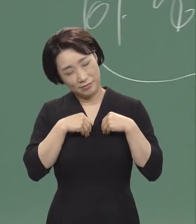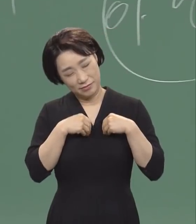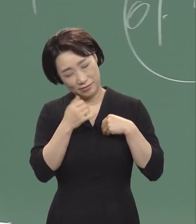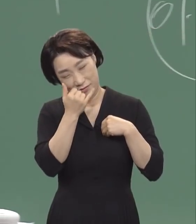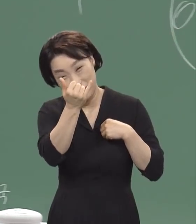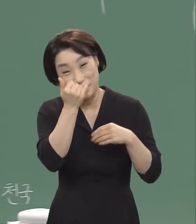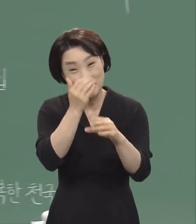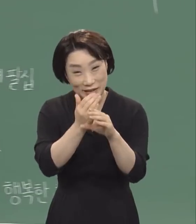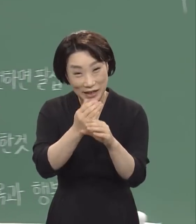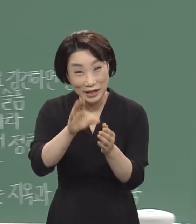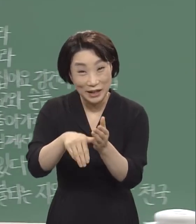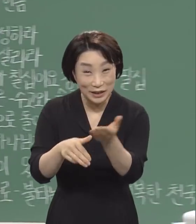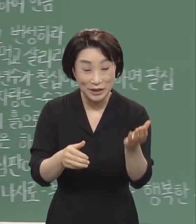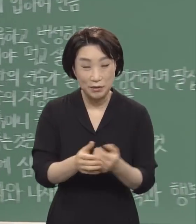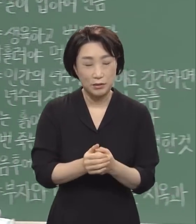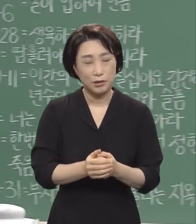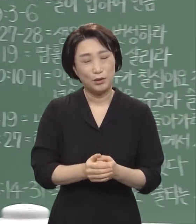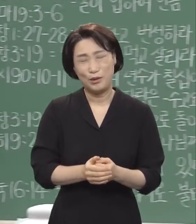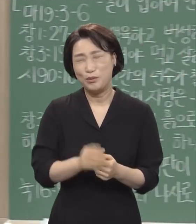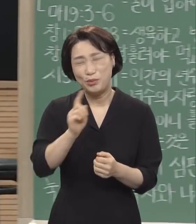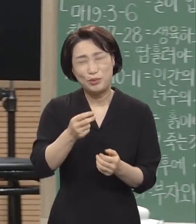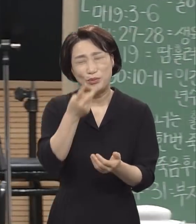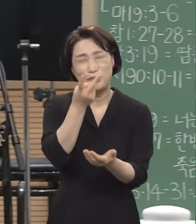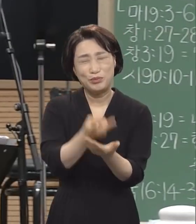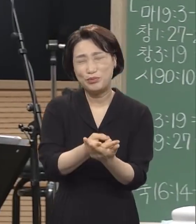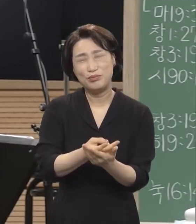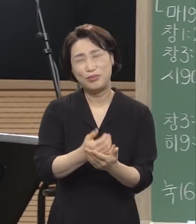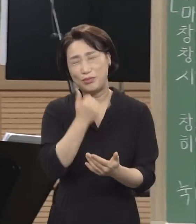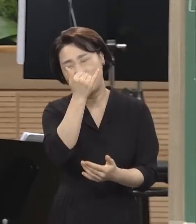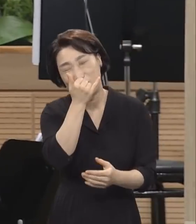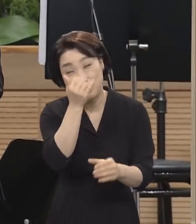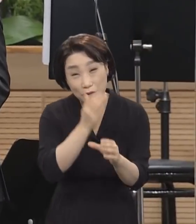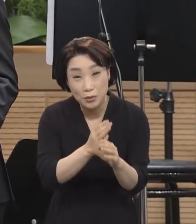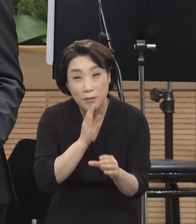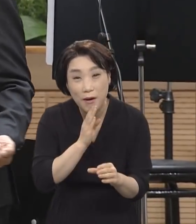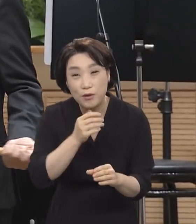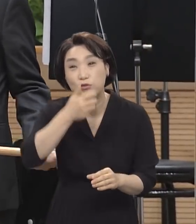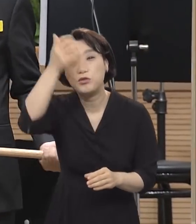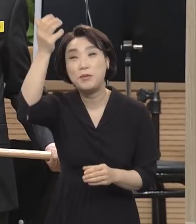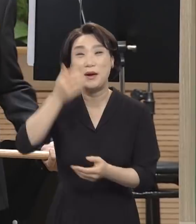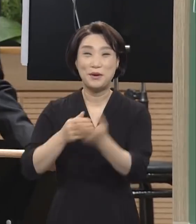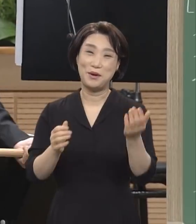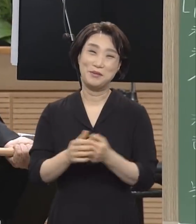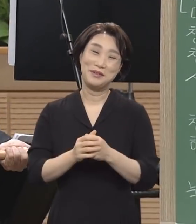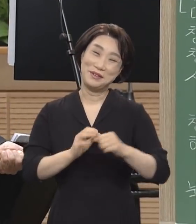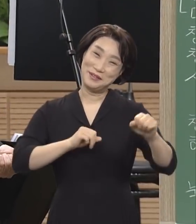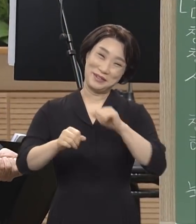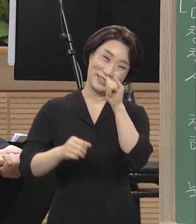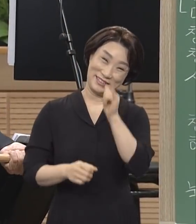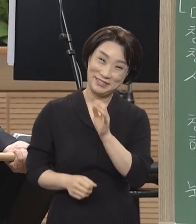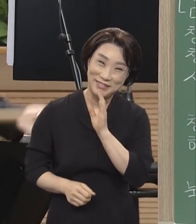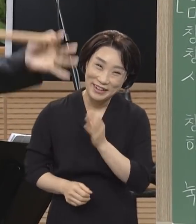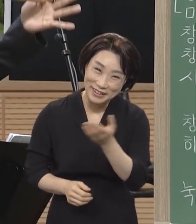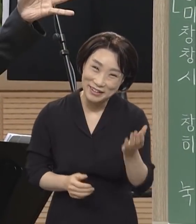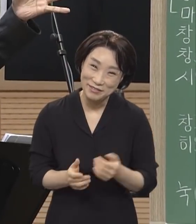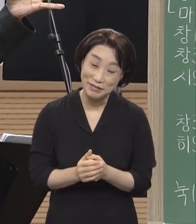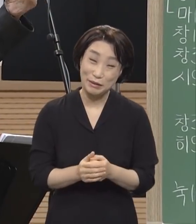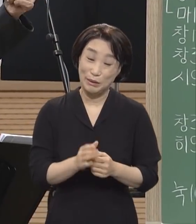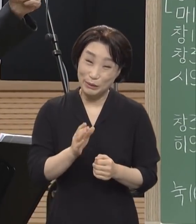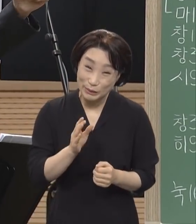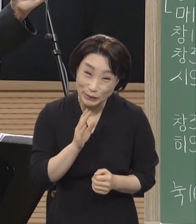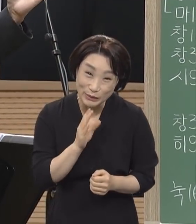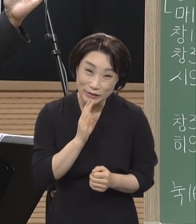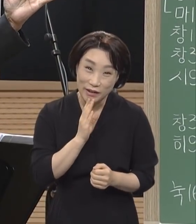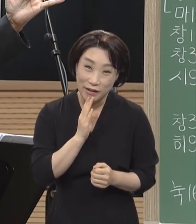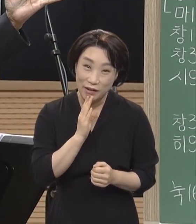누워서 아무것도 모르고 자고 있는데, 꿈 속에서 대단한 일이 벌어집니다. 실제